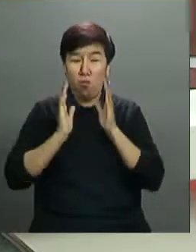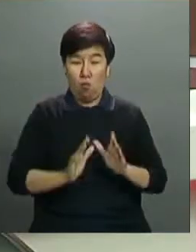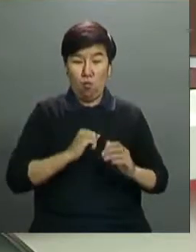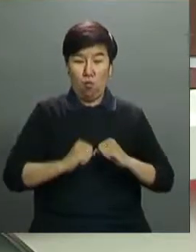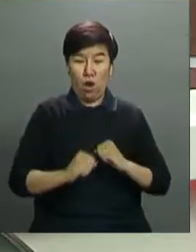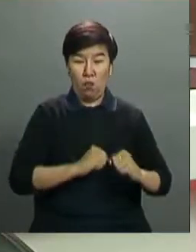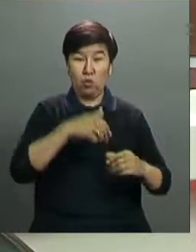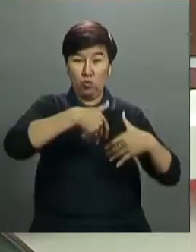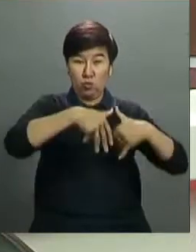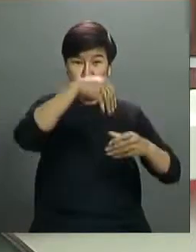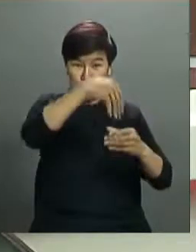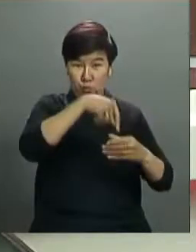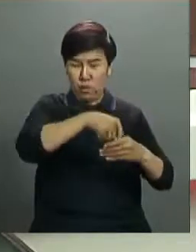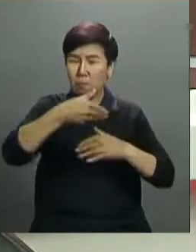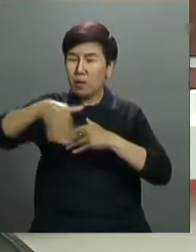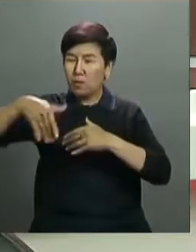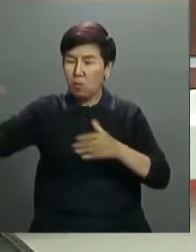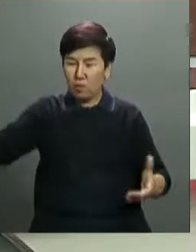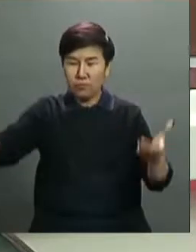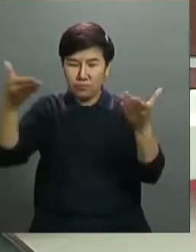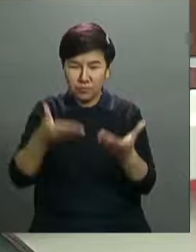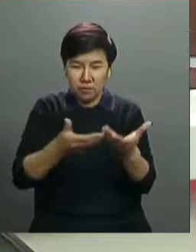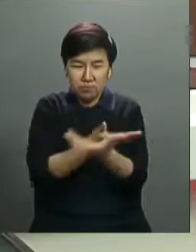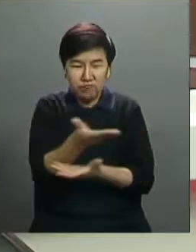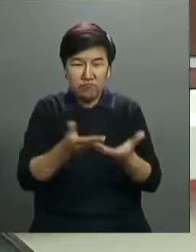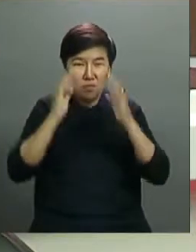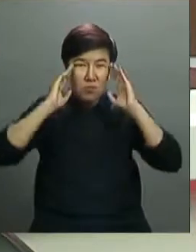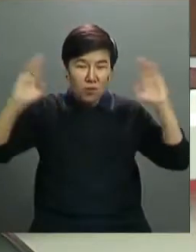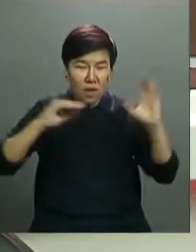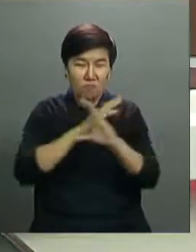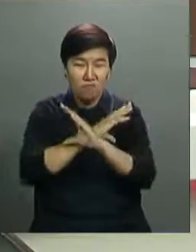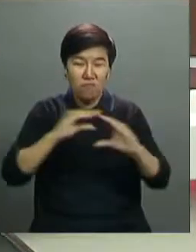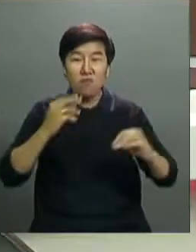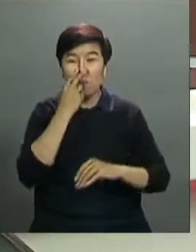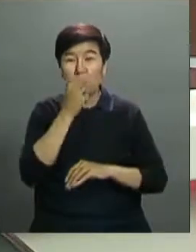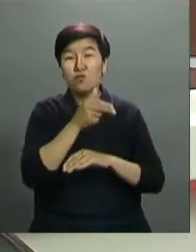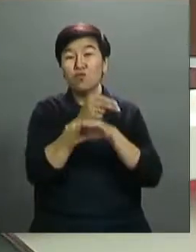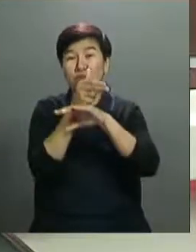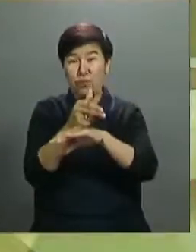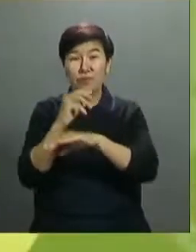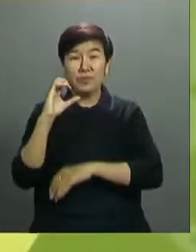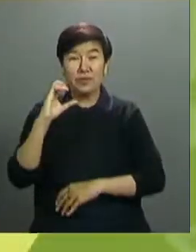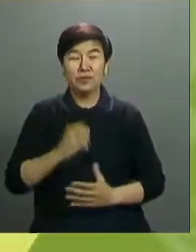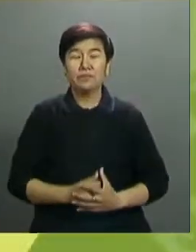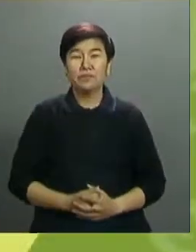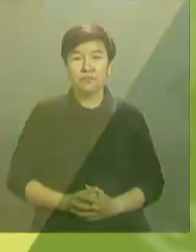านเรื่องของพื้นที่สร้างสรรค์นั้นมาแลกเปลี่ยนประสบการณ์ร่วมกันติดตามได้ในเจนซีรีพอร์เตอร์ค่ะ